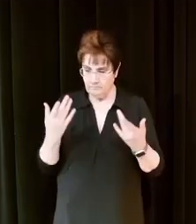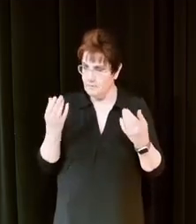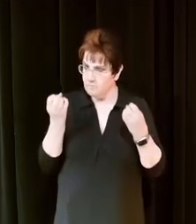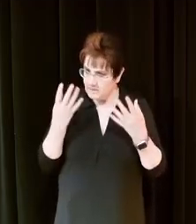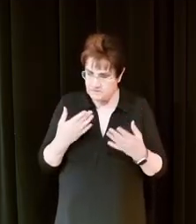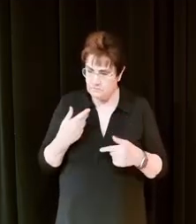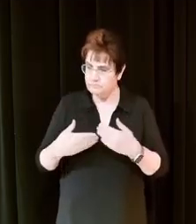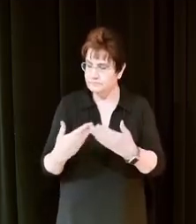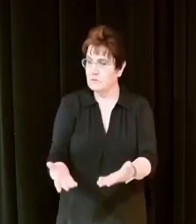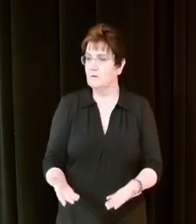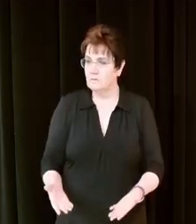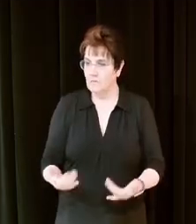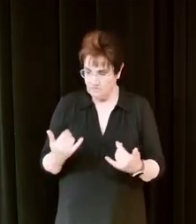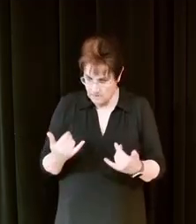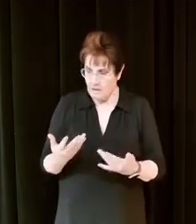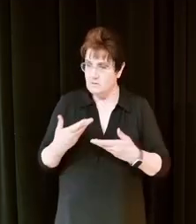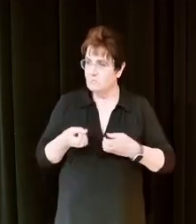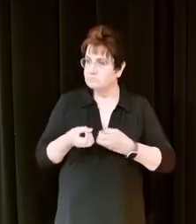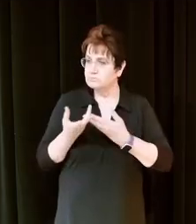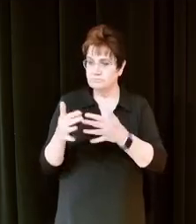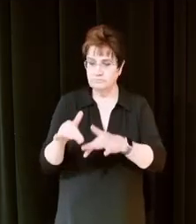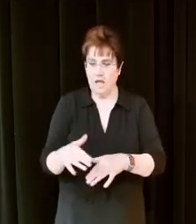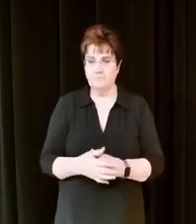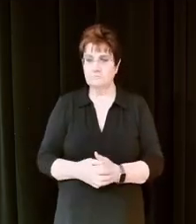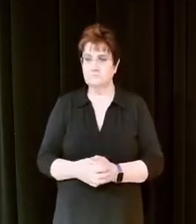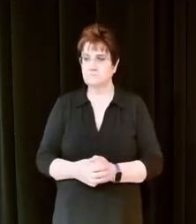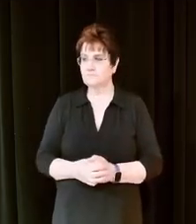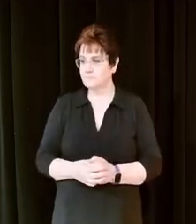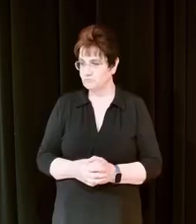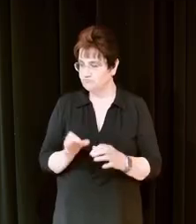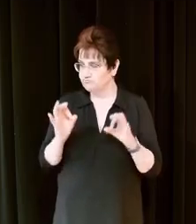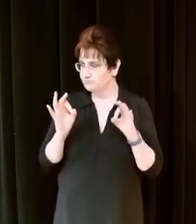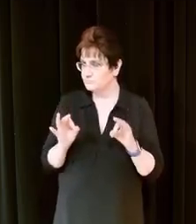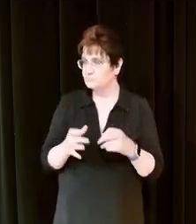gut. Es ist einfach da, es ist ihr einfach passiert. So,